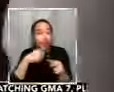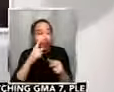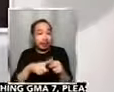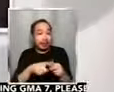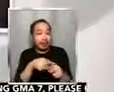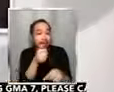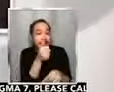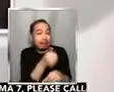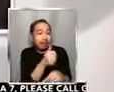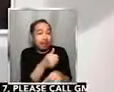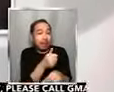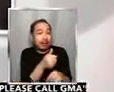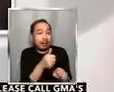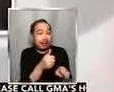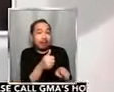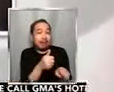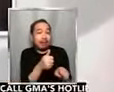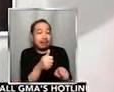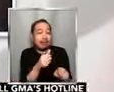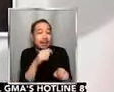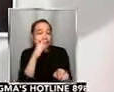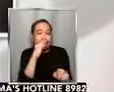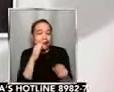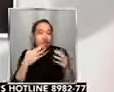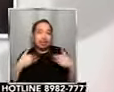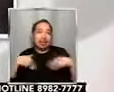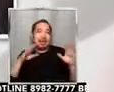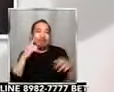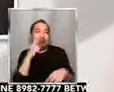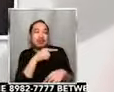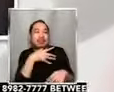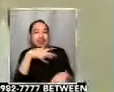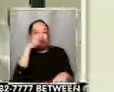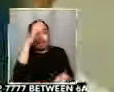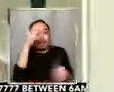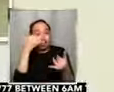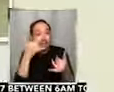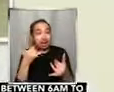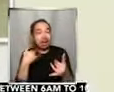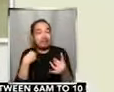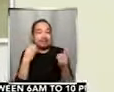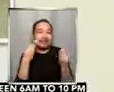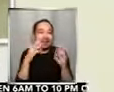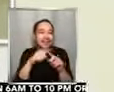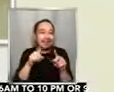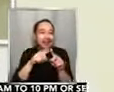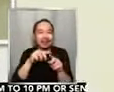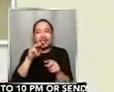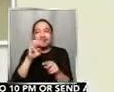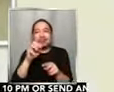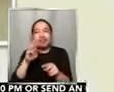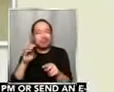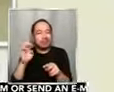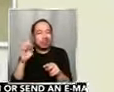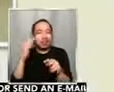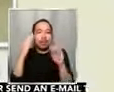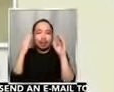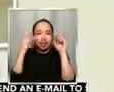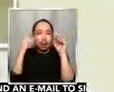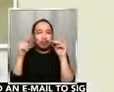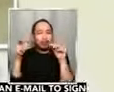ang sumusuko sa magulang. Nagkalat na nga ang mga meme. Sana kunin na raw sila ni